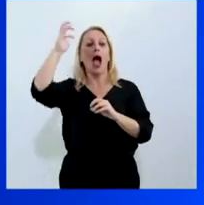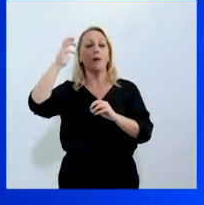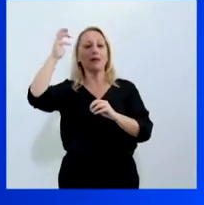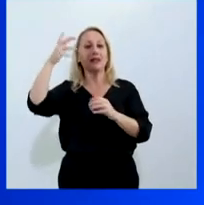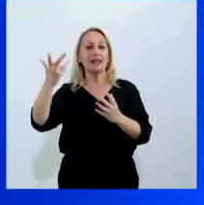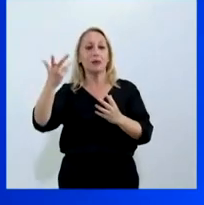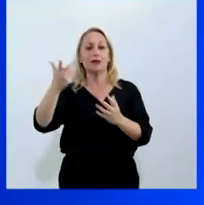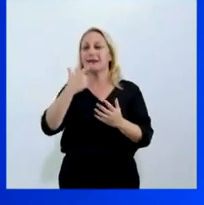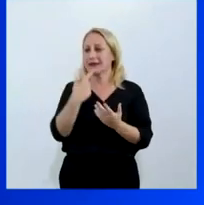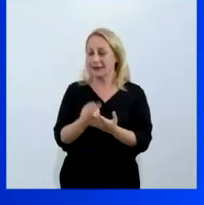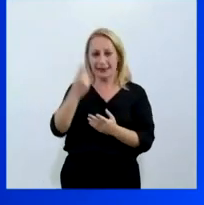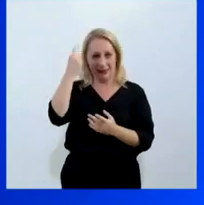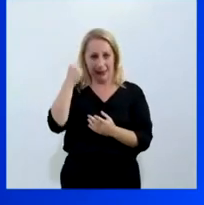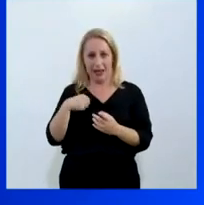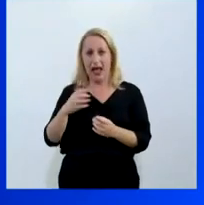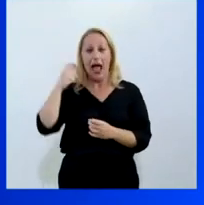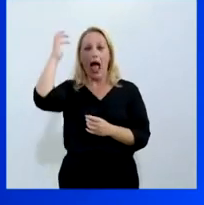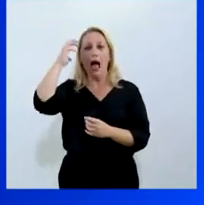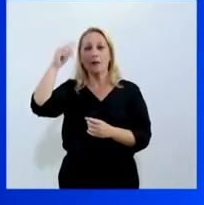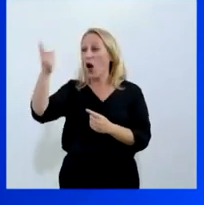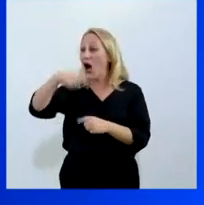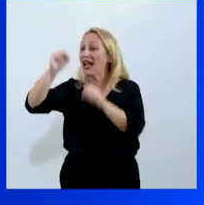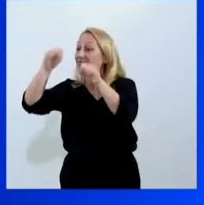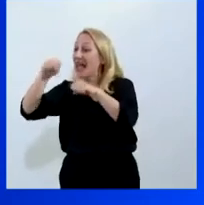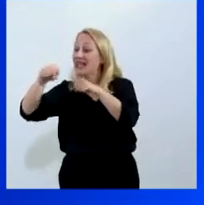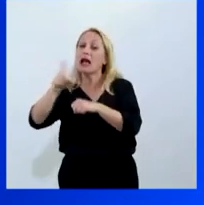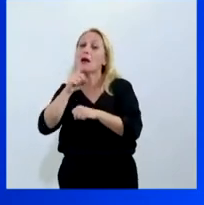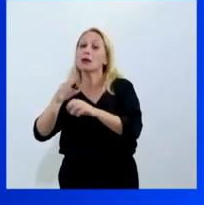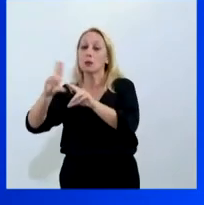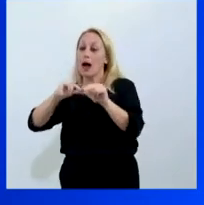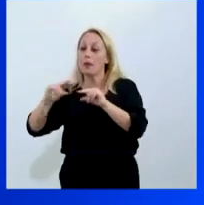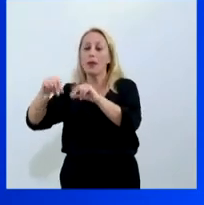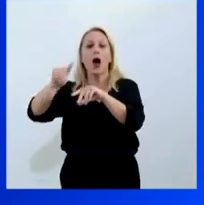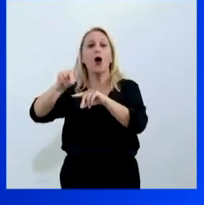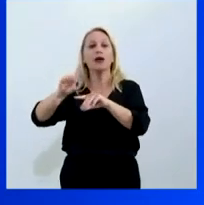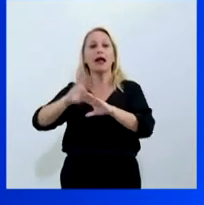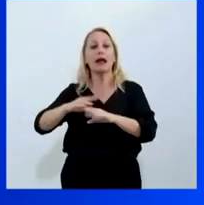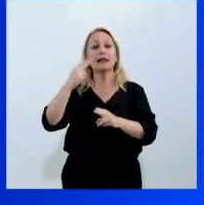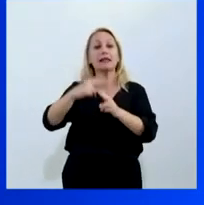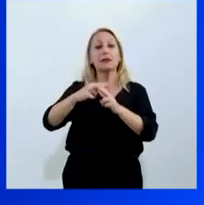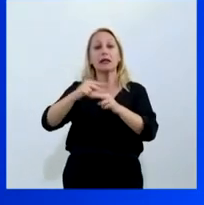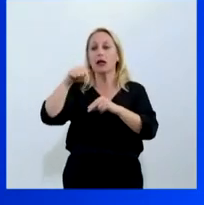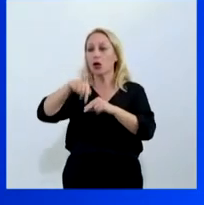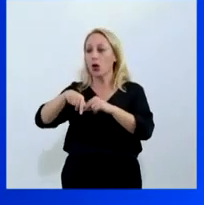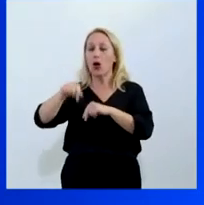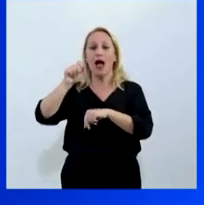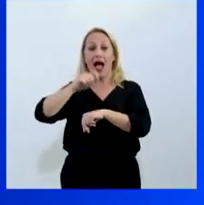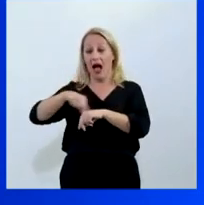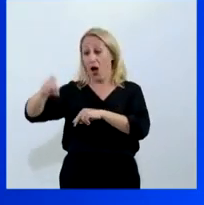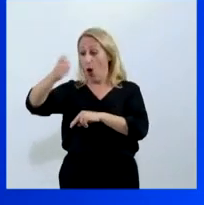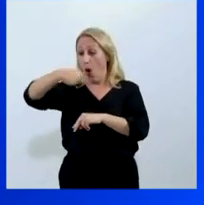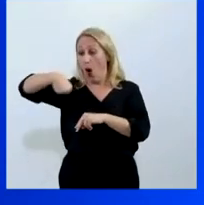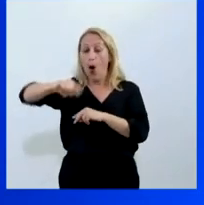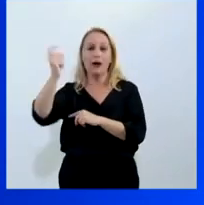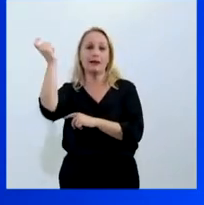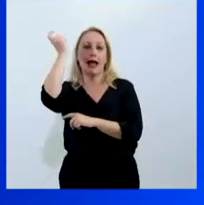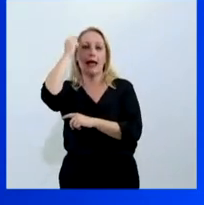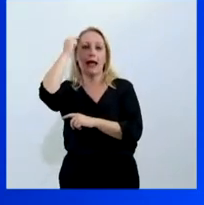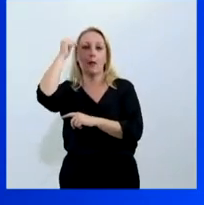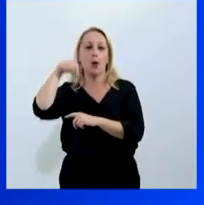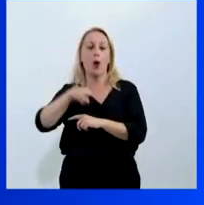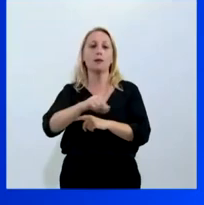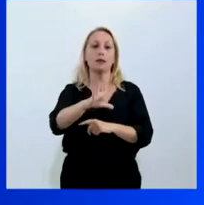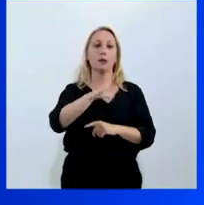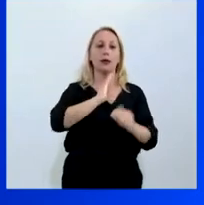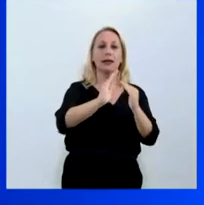δεν συμφωνούν πάντα σε όλα μεταξύ τους, αλλά είναι πολύ σημαντικό να συνομιλούν όλοι στην πολιτική προστασία, ώστε να μπορούμε και εμείς